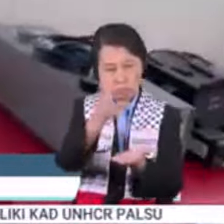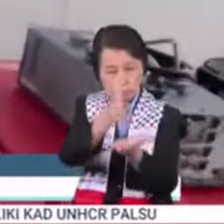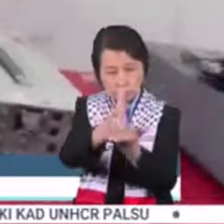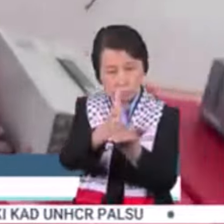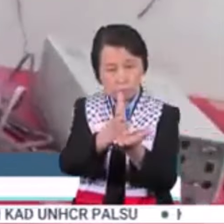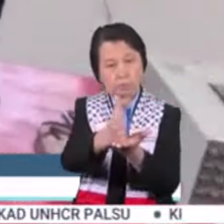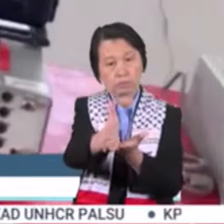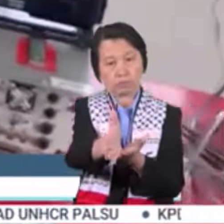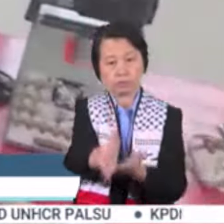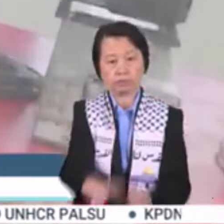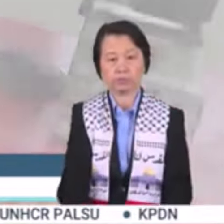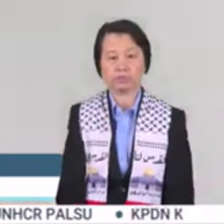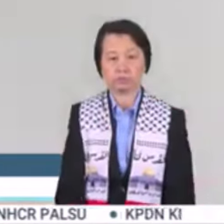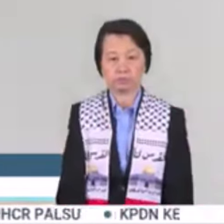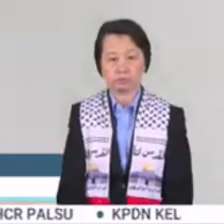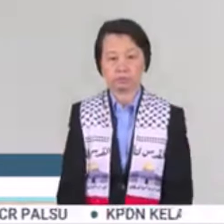langsung.